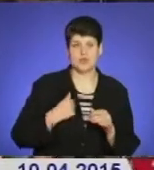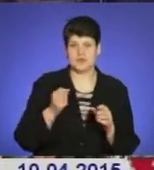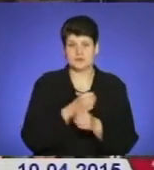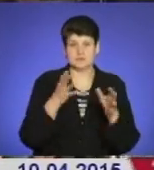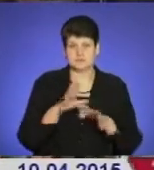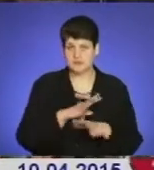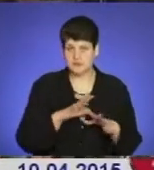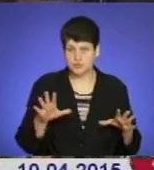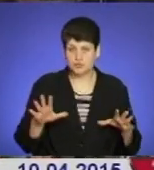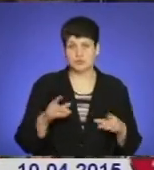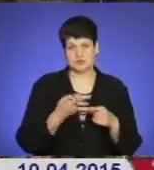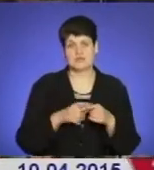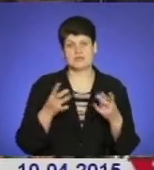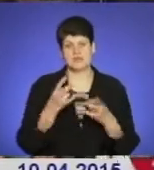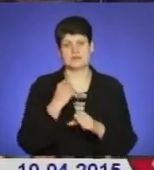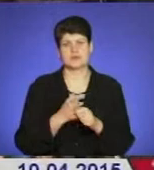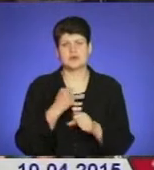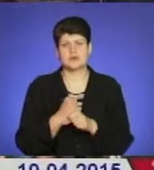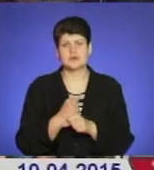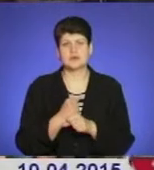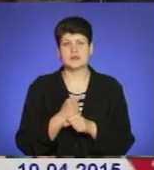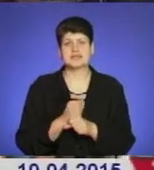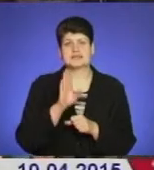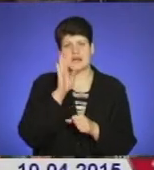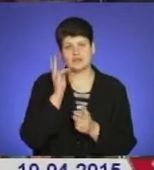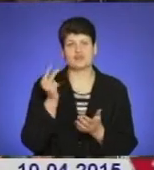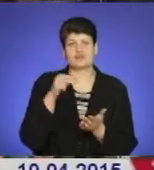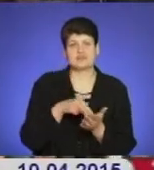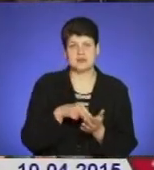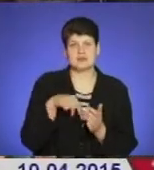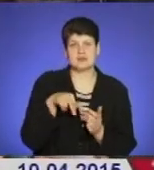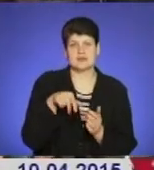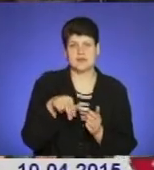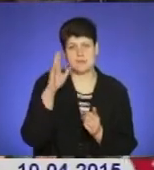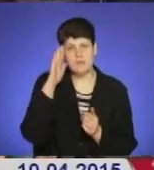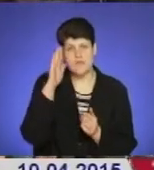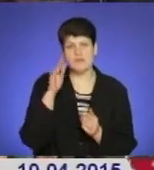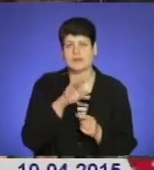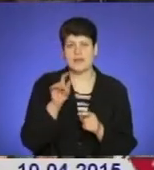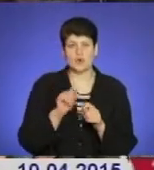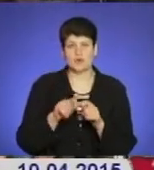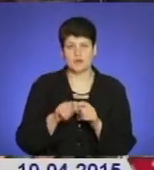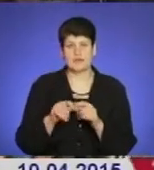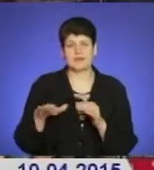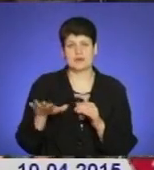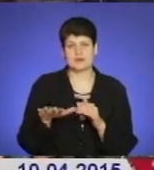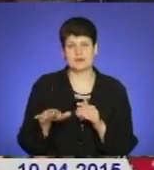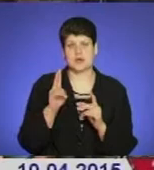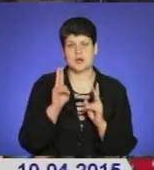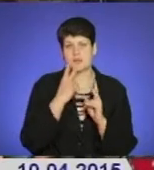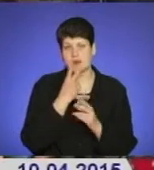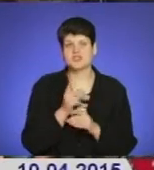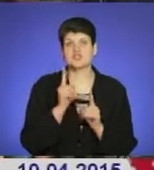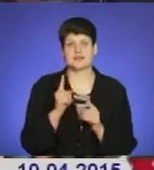простіше всього це виготовляти. В принципі, такий, скажімо, зранку встав, йде по воду, де неконтрольована територія, перед собою він бачить тільки